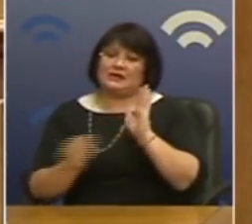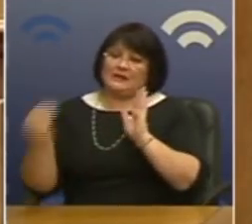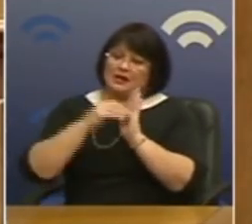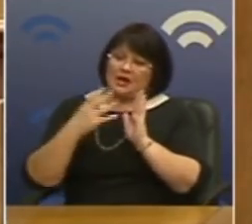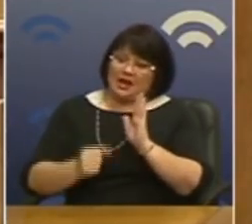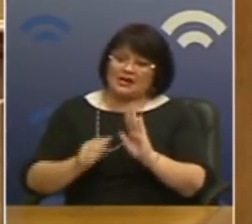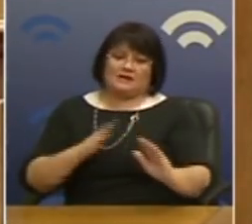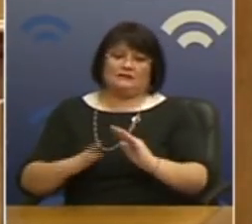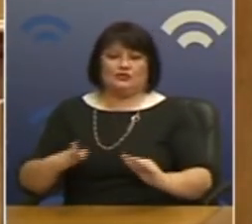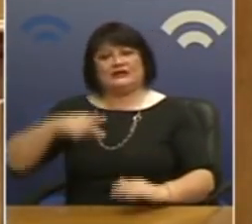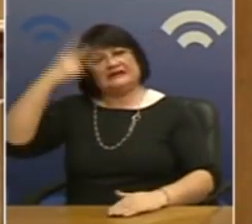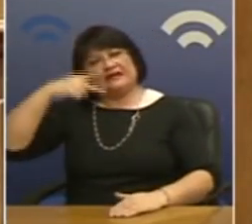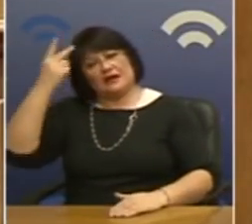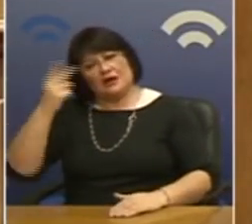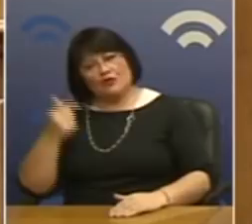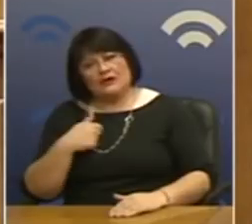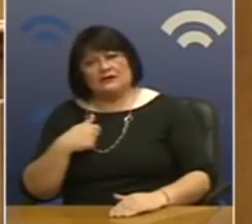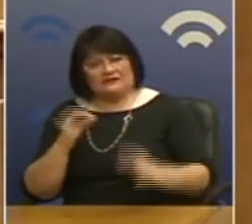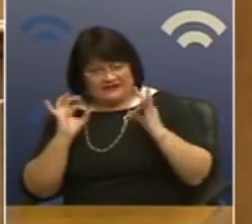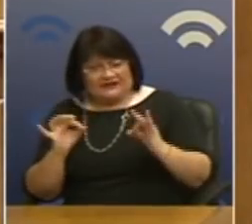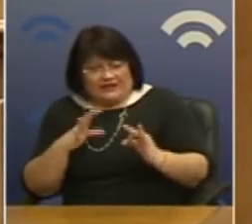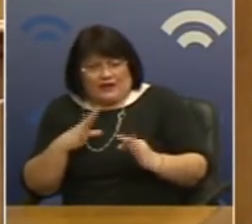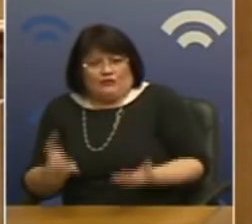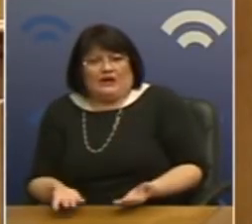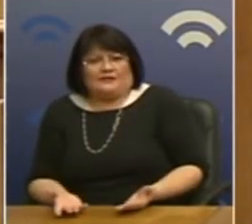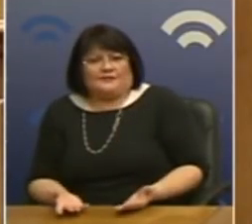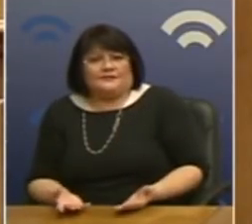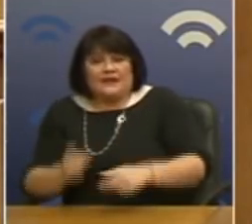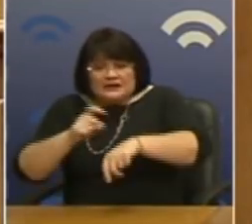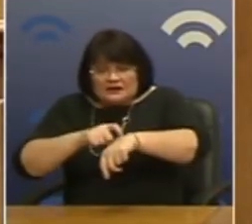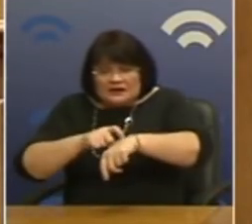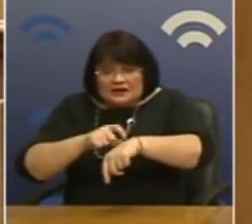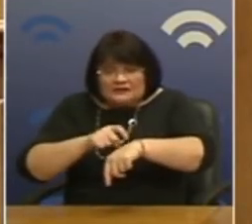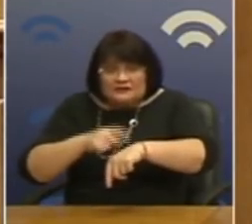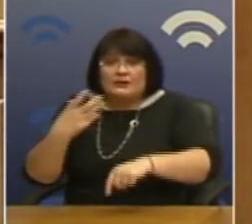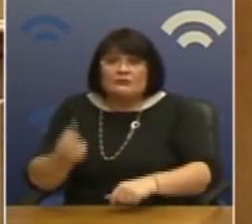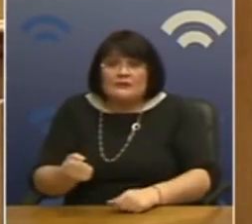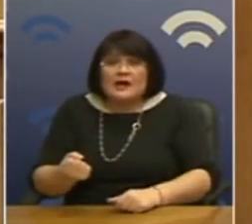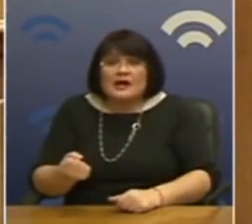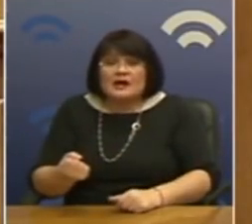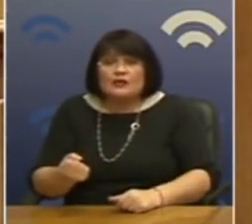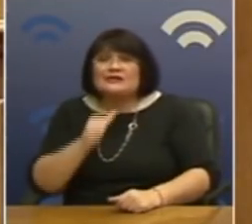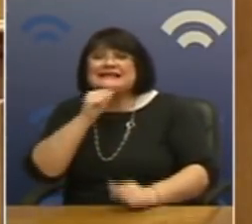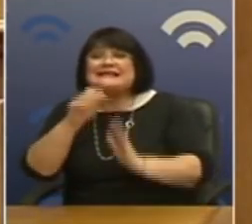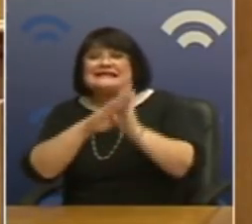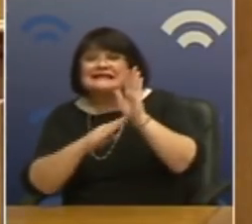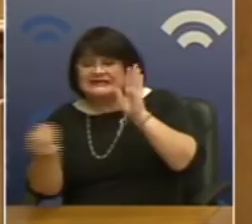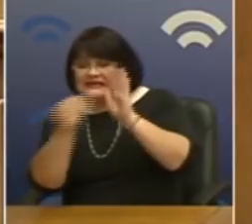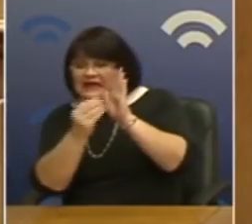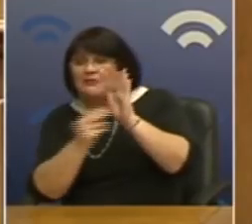σειρά δικαιώματα, την οποία και εμείς φυσικά επιδιώκουμε, την ίδια στιγμή όμως υπάρχουν στο ίδιο Σύνταγμα